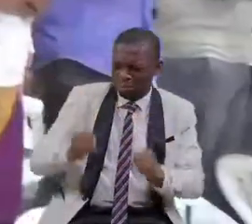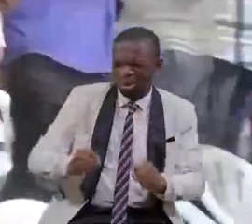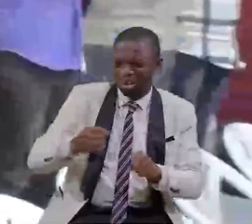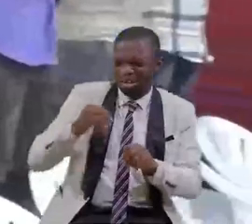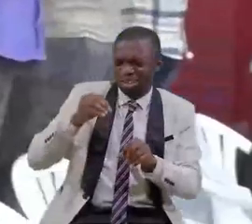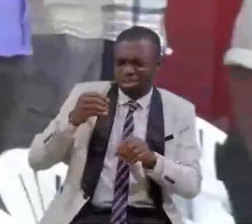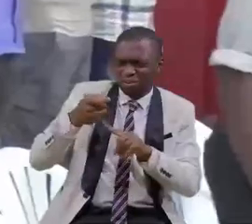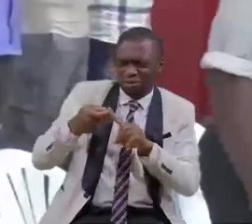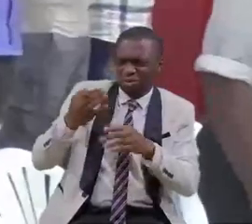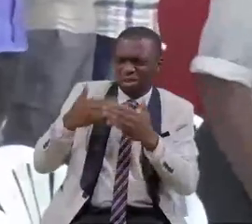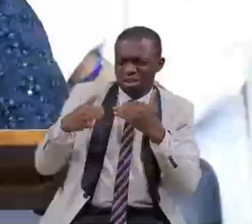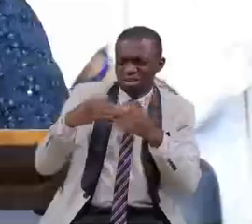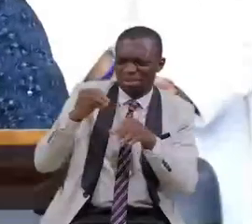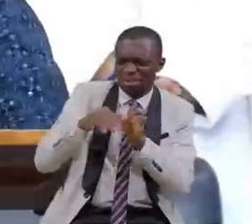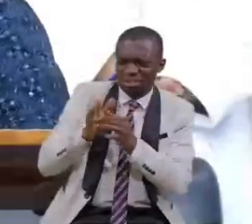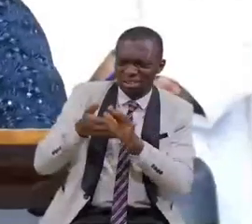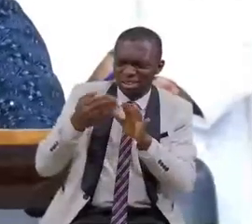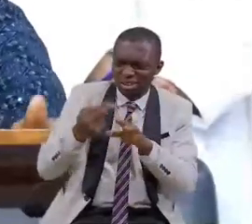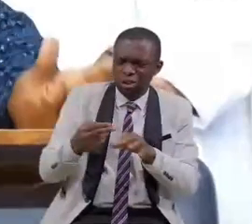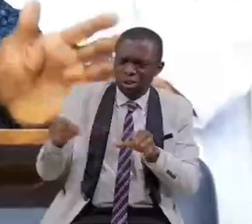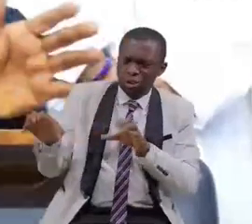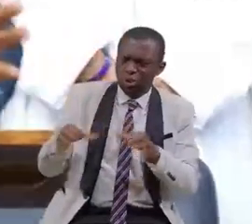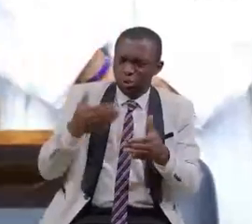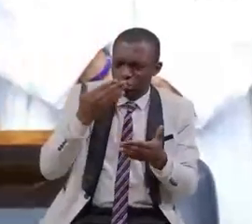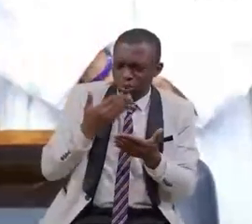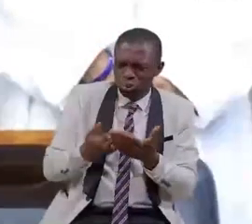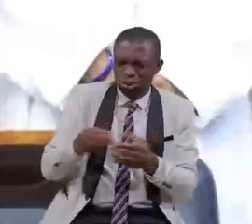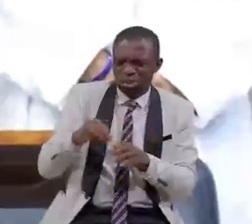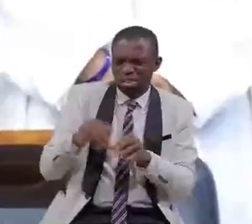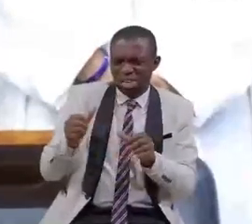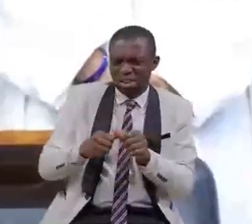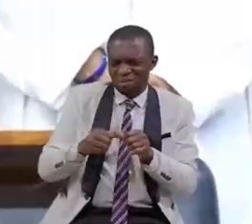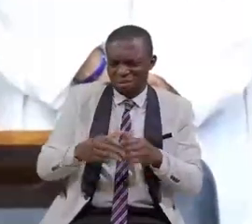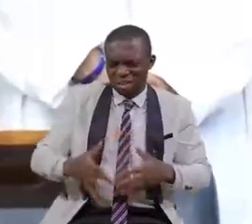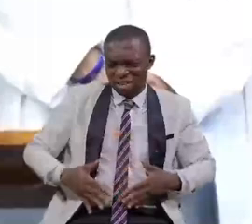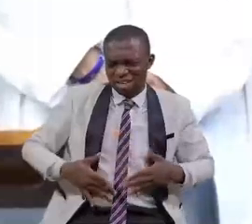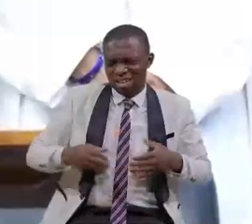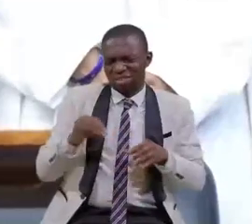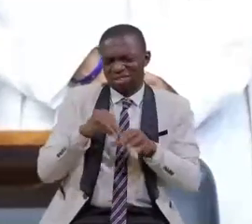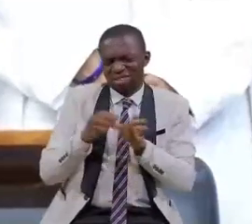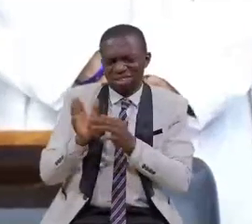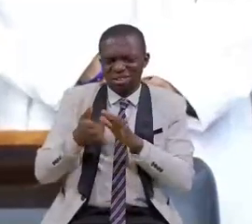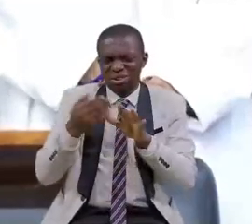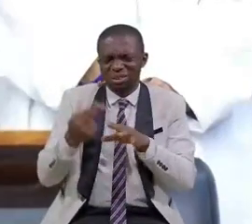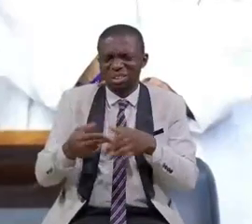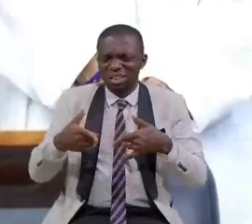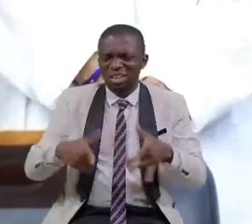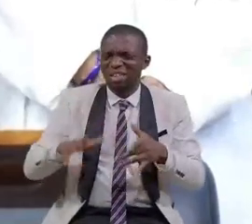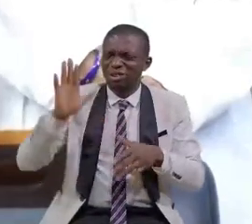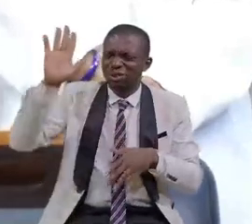Fais du bien à toute vie. que tes enfants aient la confiance en